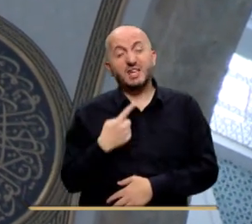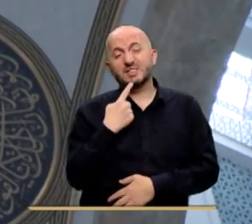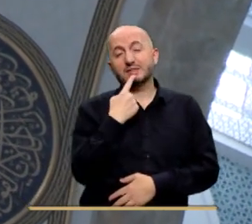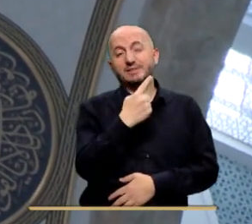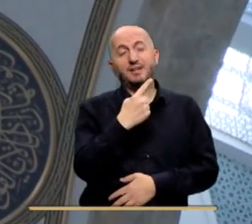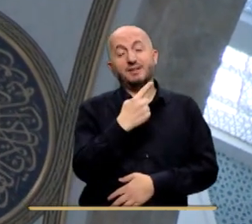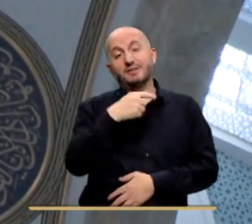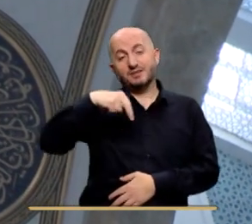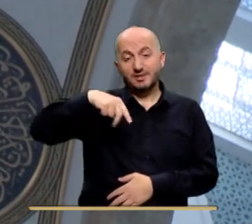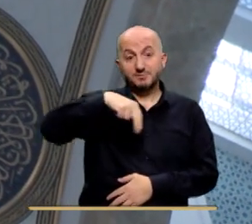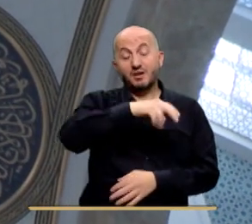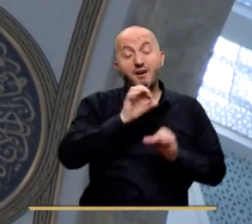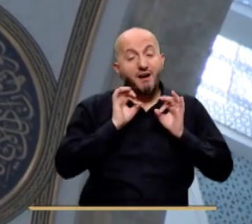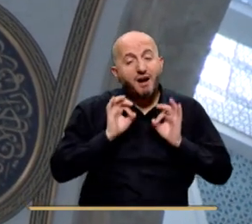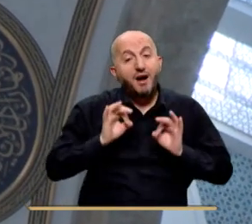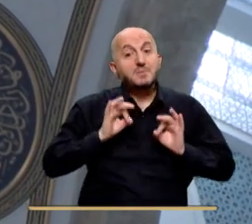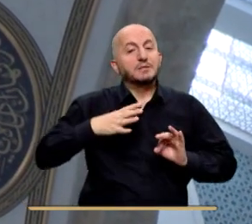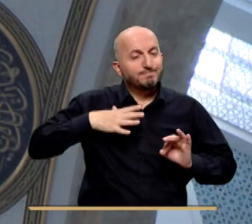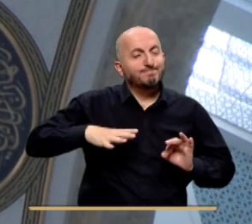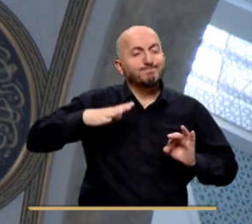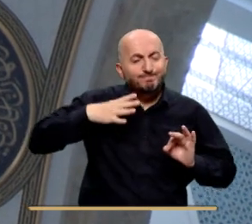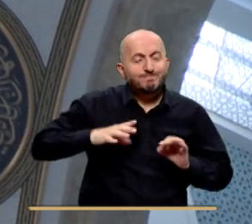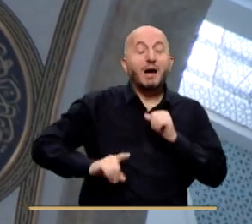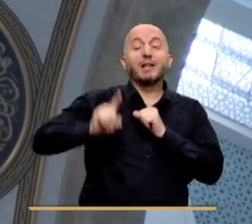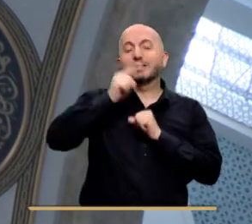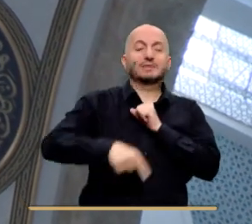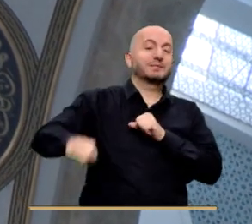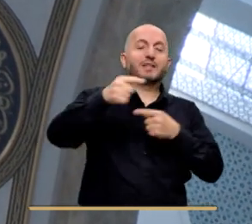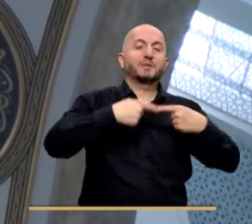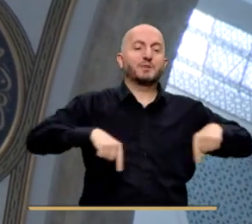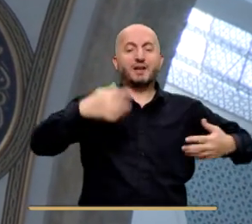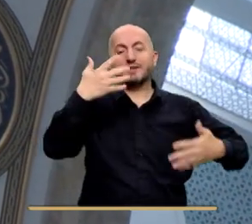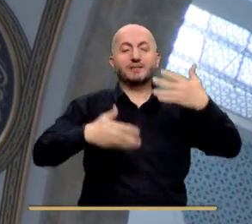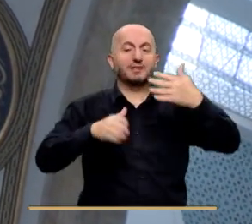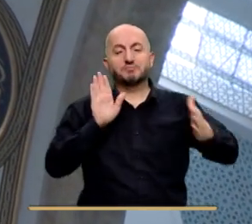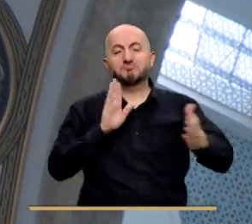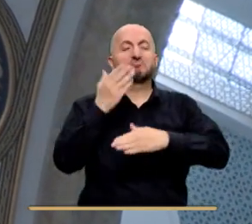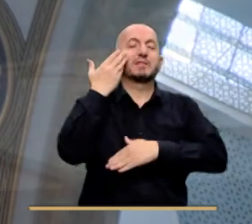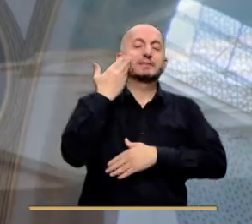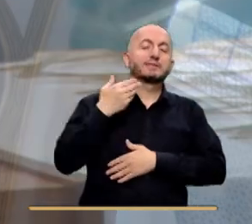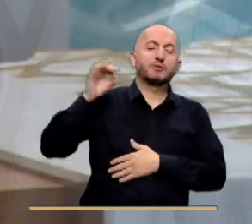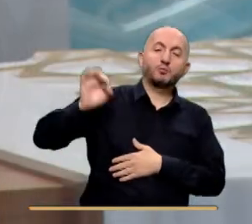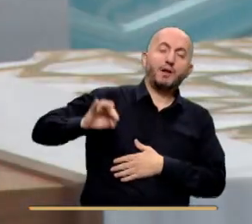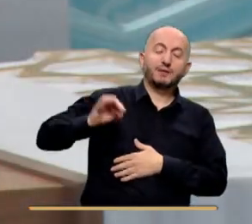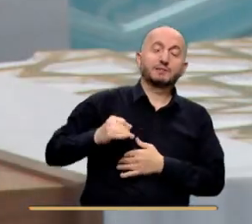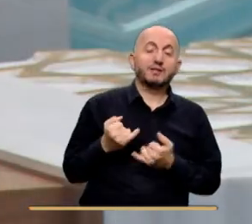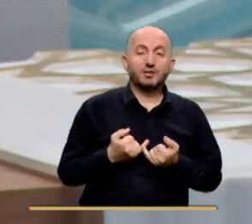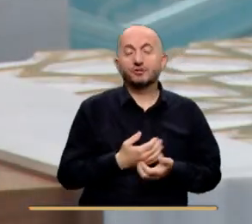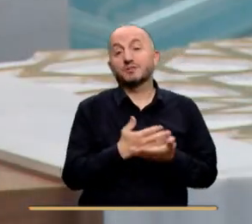diyerek onu selamlamayı hep arzu ederiz. Allah sizlere ve bizi ekranlarından şu anda izleyen